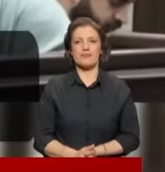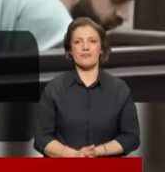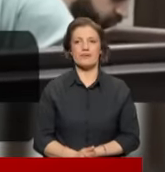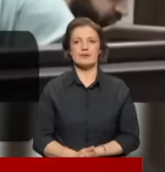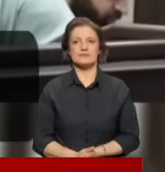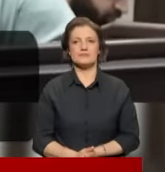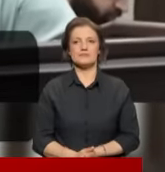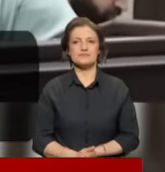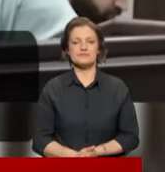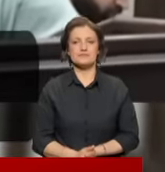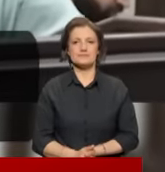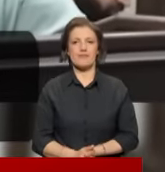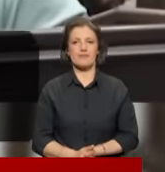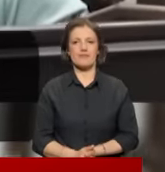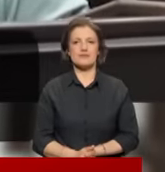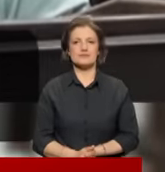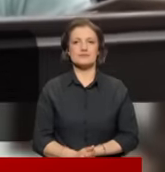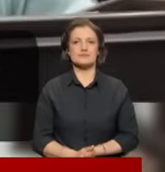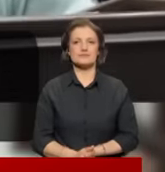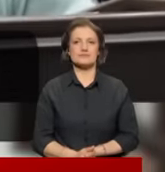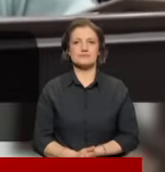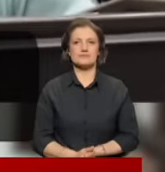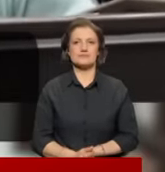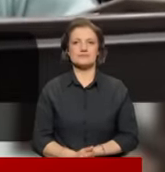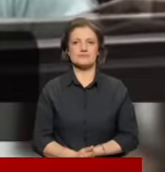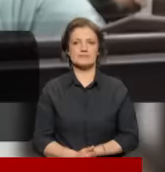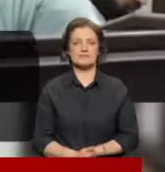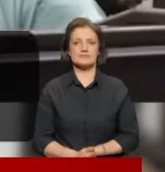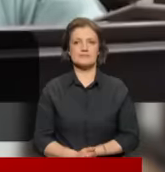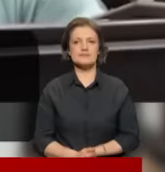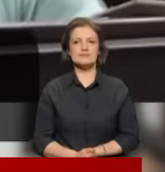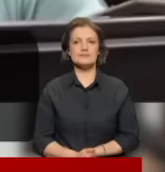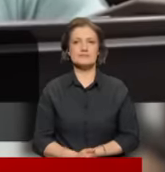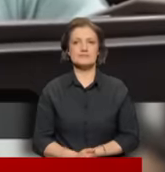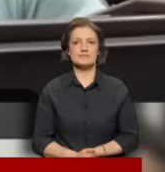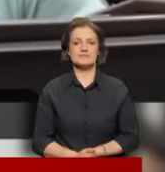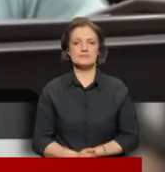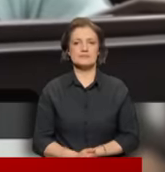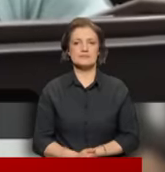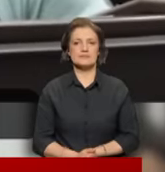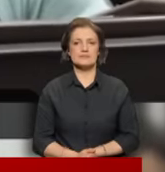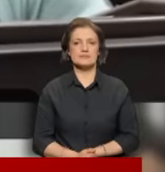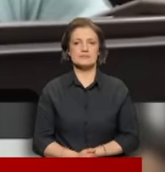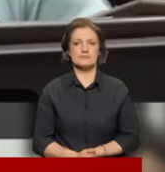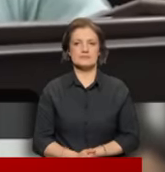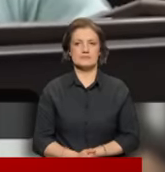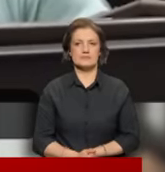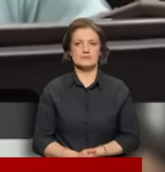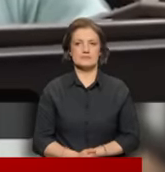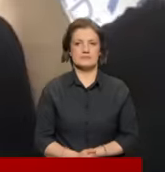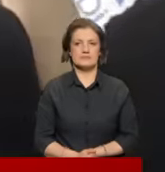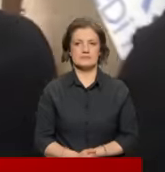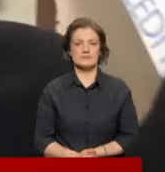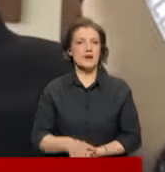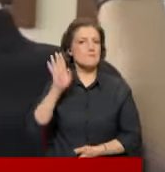maaş ödemek durumundaydım. Maaşı 85 milyonu kredi kullanarak ödedik. Yoksa personelimize maaşı